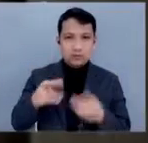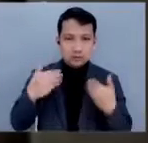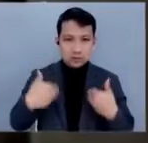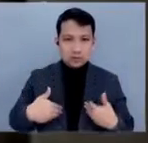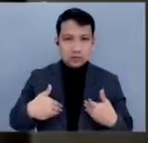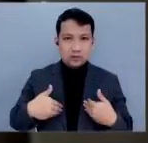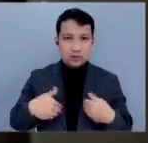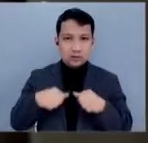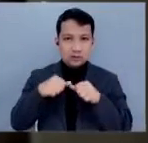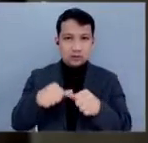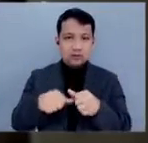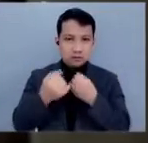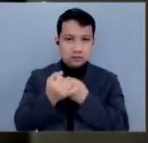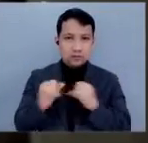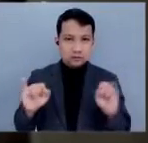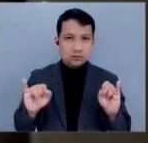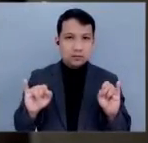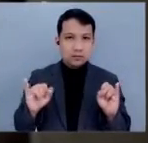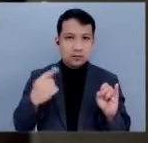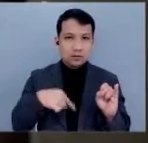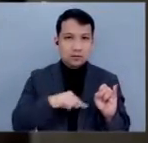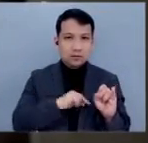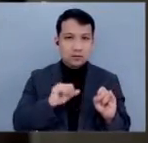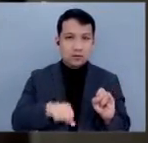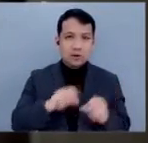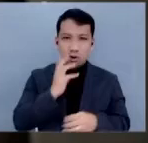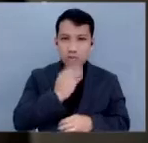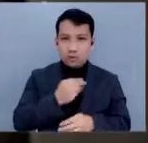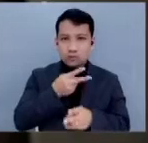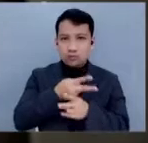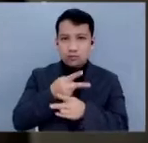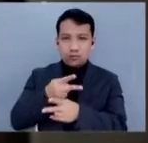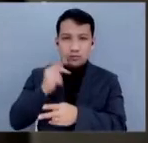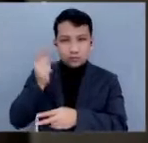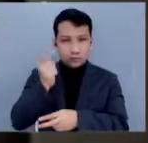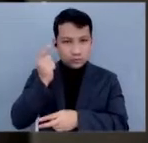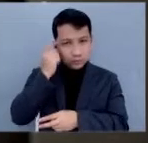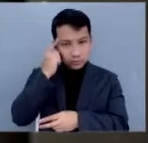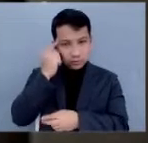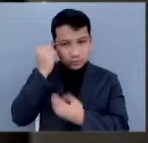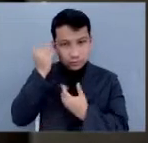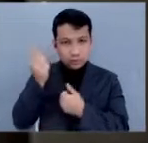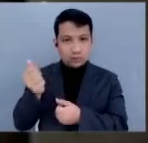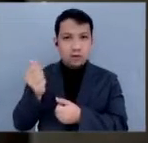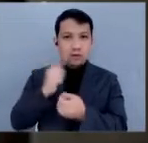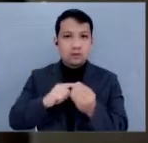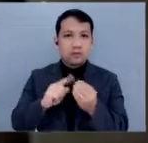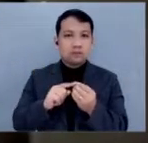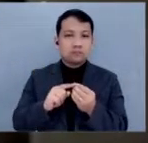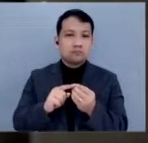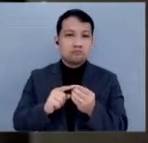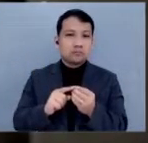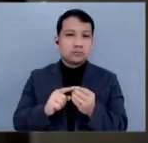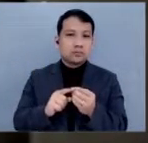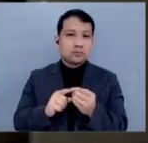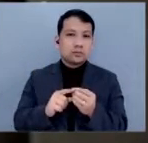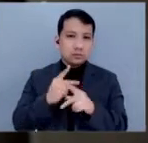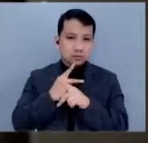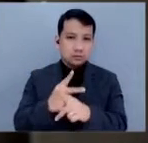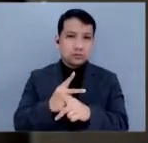an independent body who will monitor the government's compliance and also to protect and